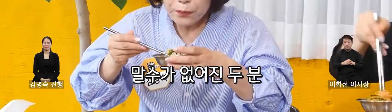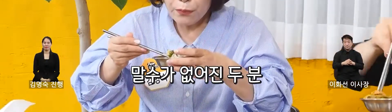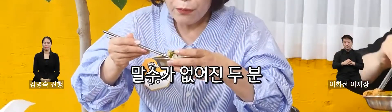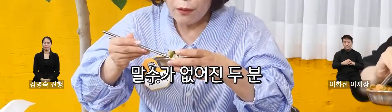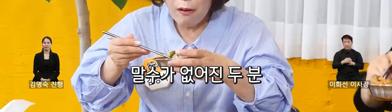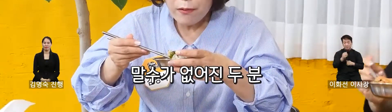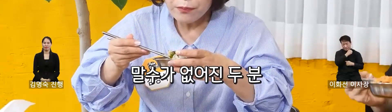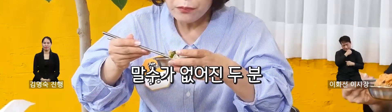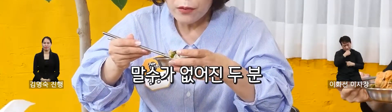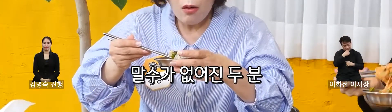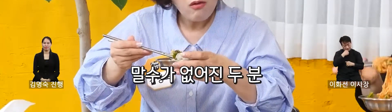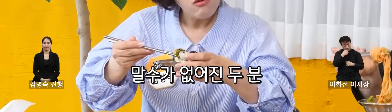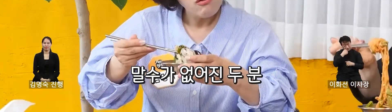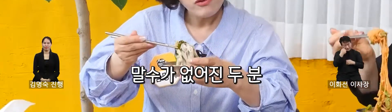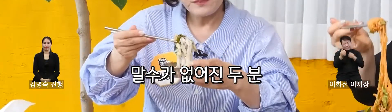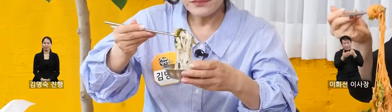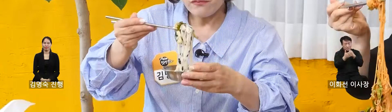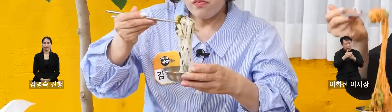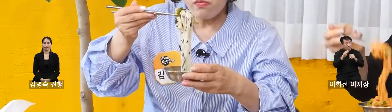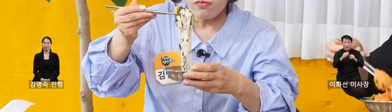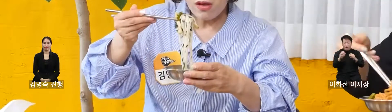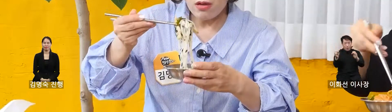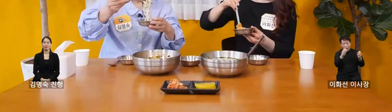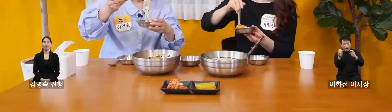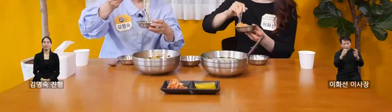맛있으니까 말 수가 없어졌어요.